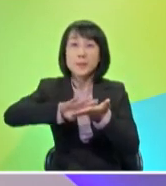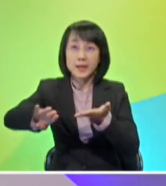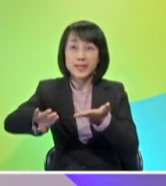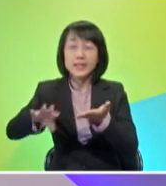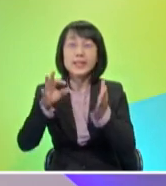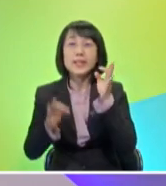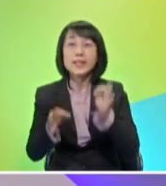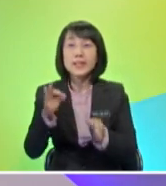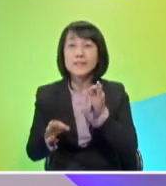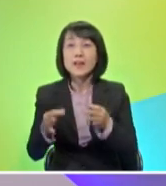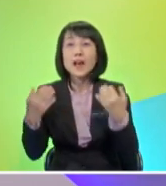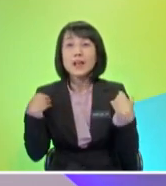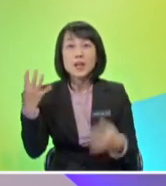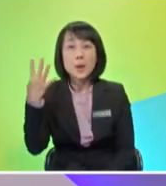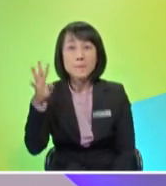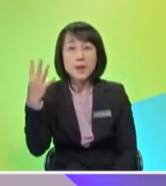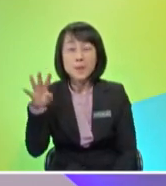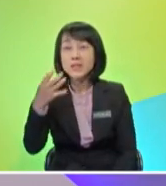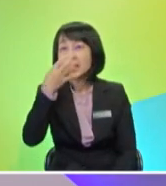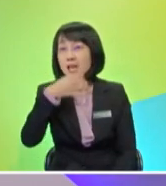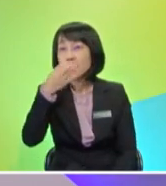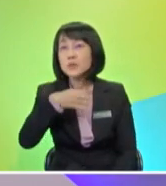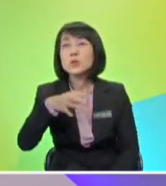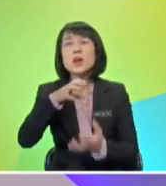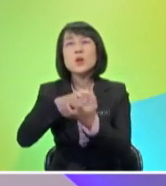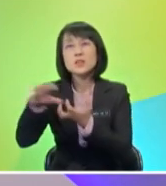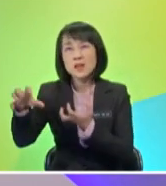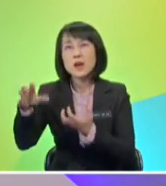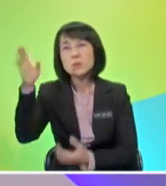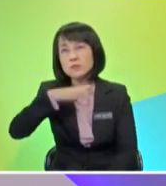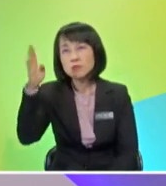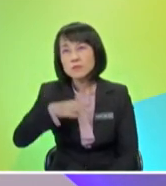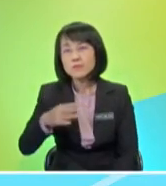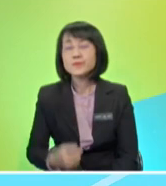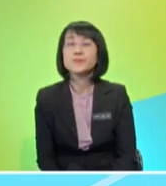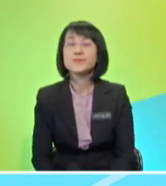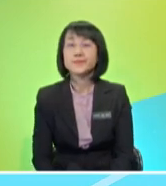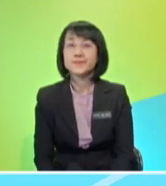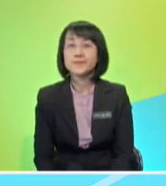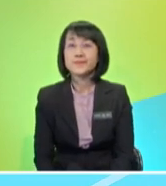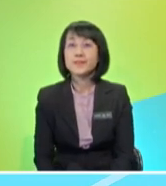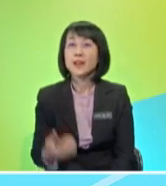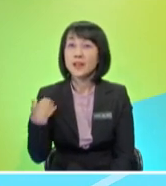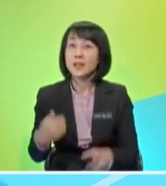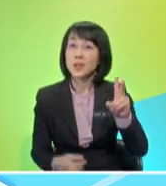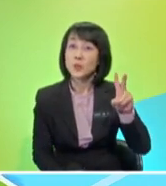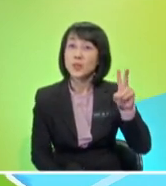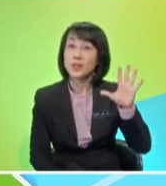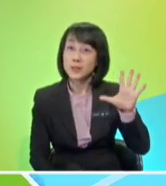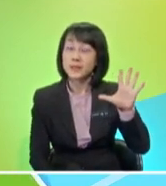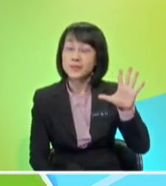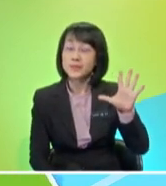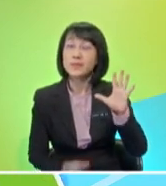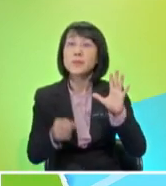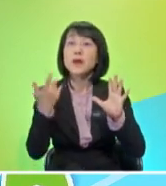sekiranya ada 14 biji apel yang busuk? Okey. Ha, cikgu ada 25 biji apel. Berapakah